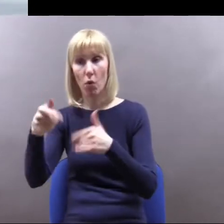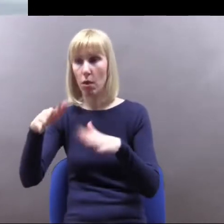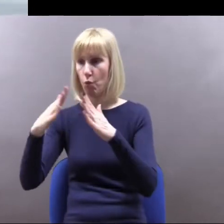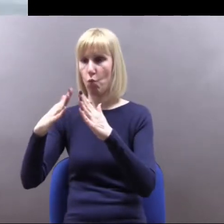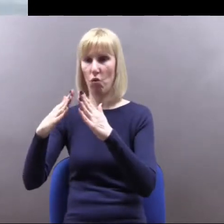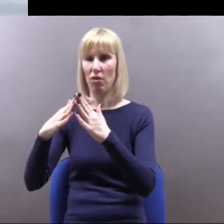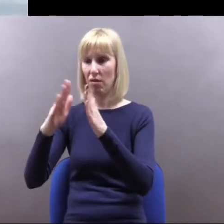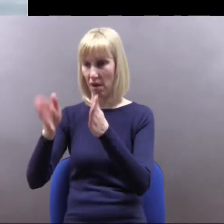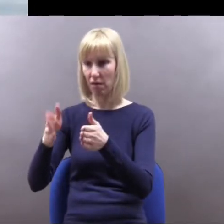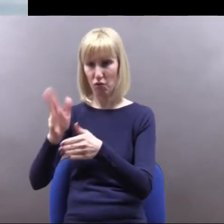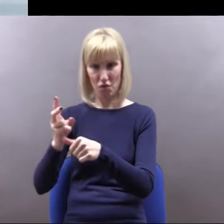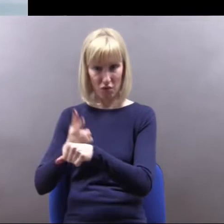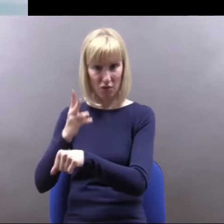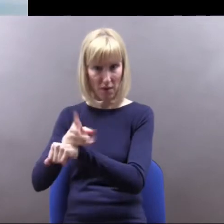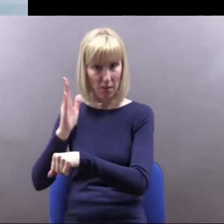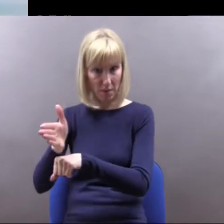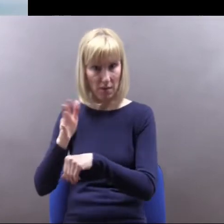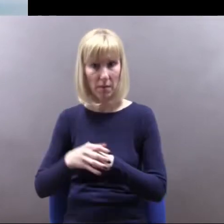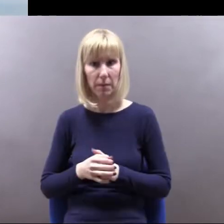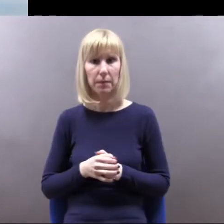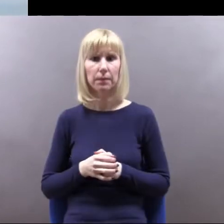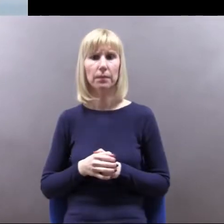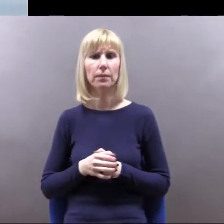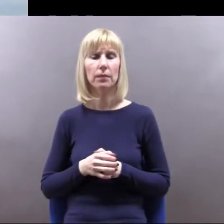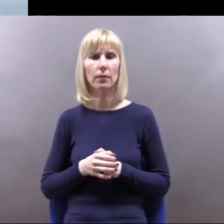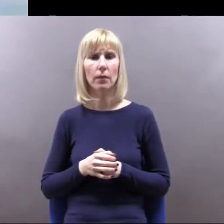temat. Powoduje, że budynek staje się dostępny.